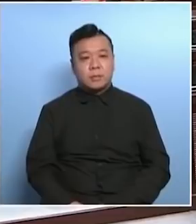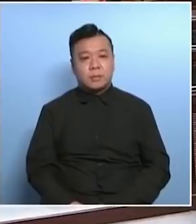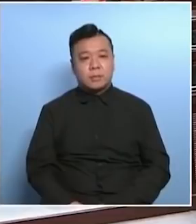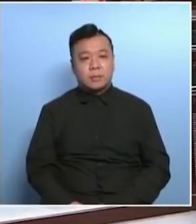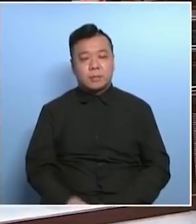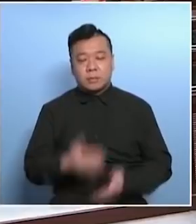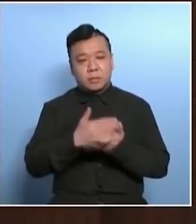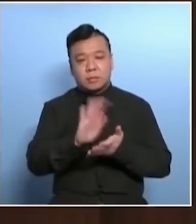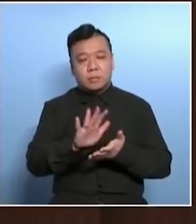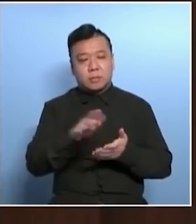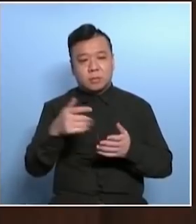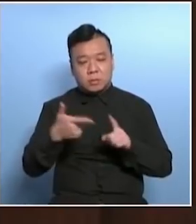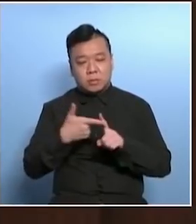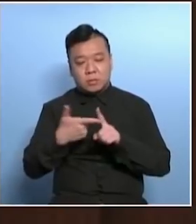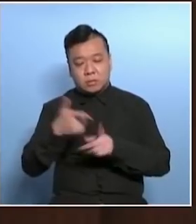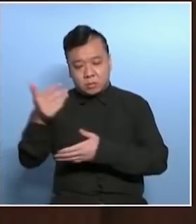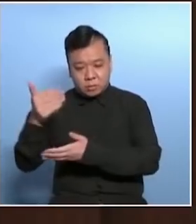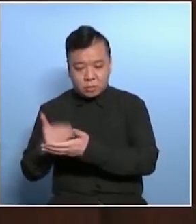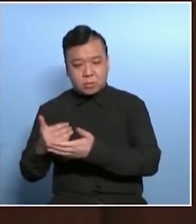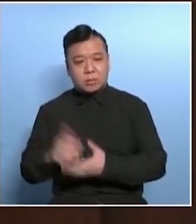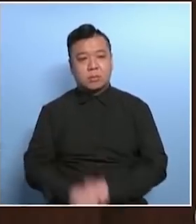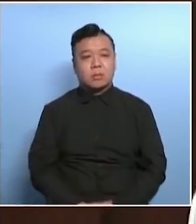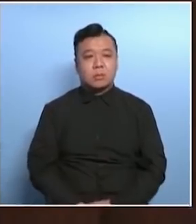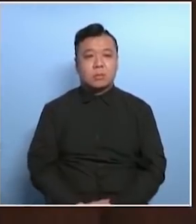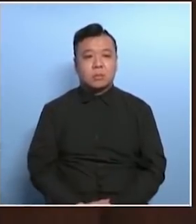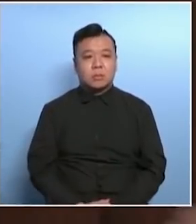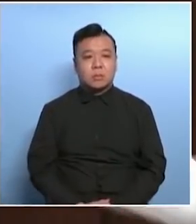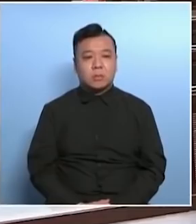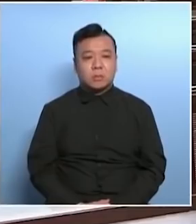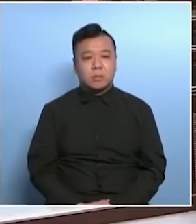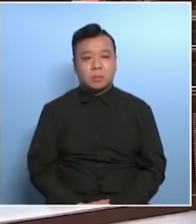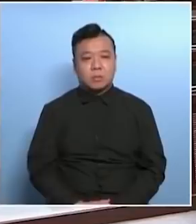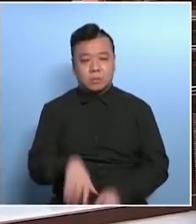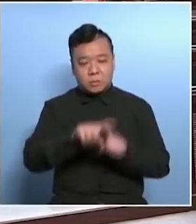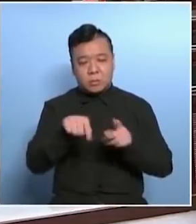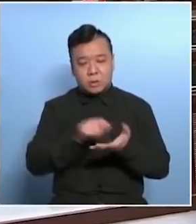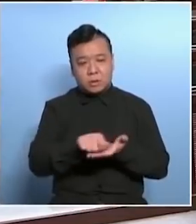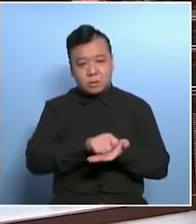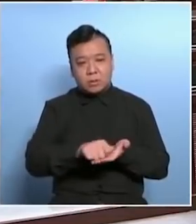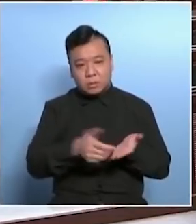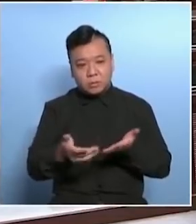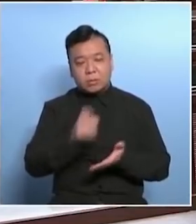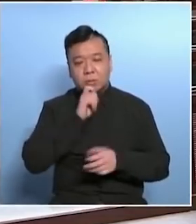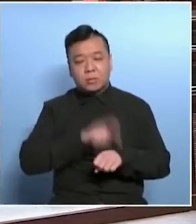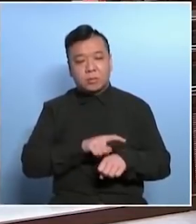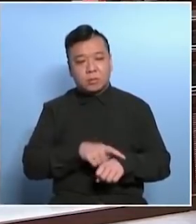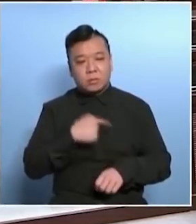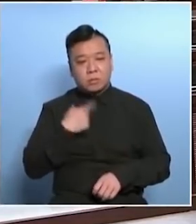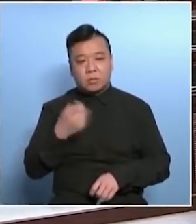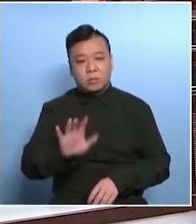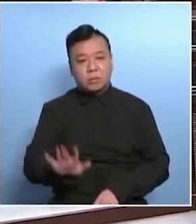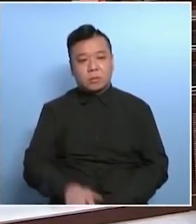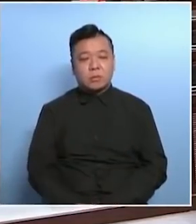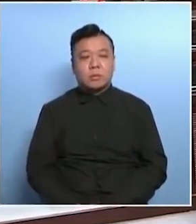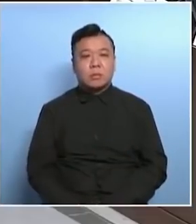我覺得我又要澄清啦。 唔需要啦，而家第二度進行第二議程啦。 應該俾個機會我澄清。 書面澄清啦，你得閒啦，我冇對你。 點